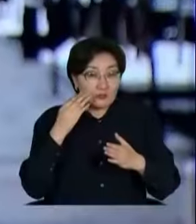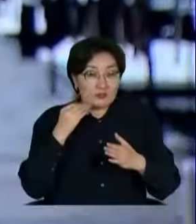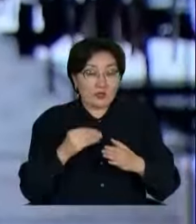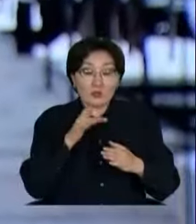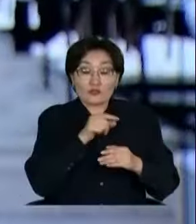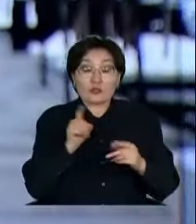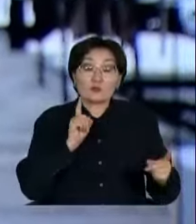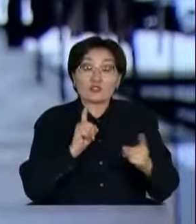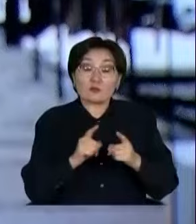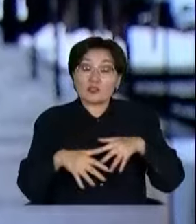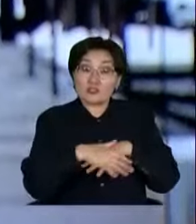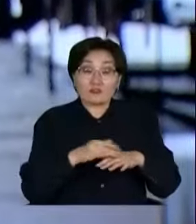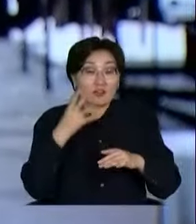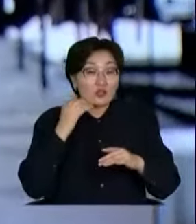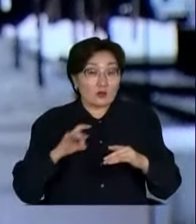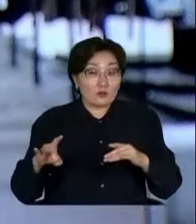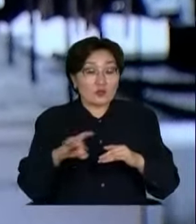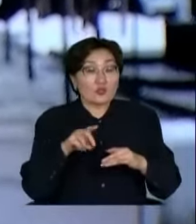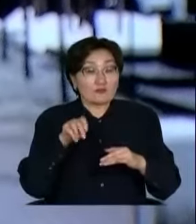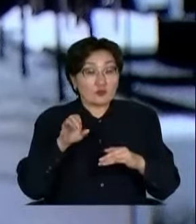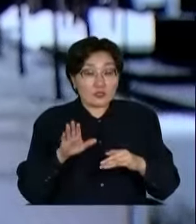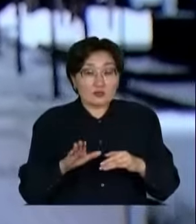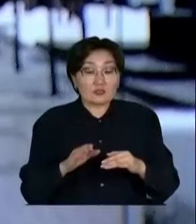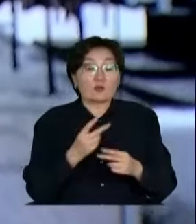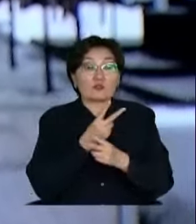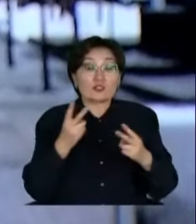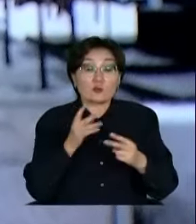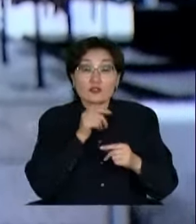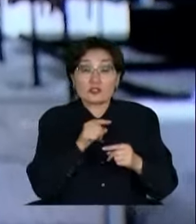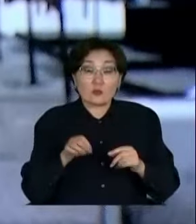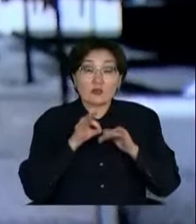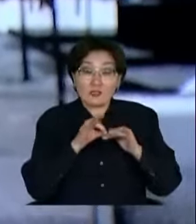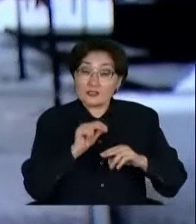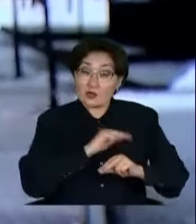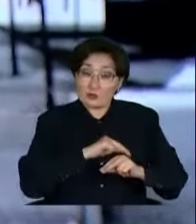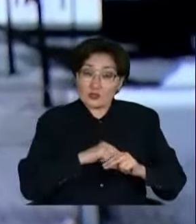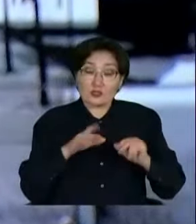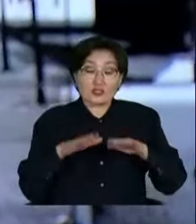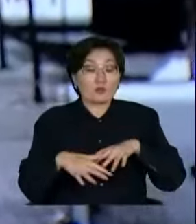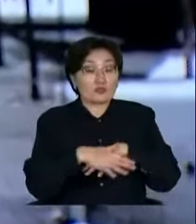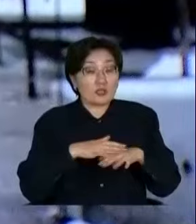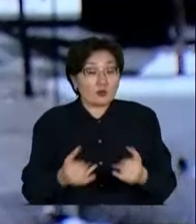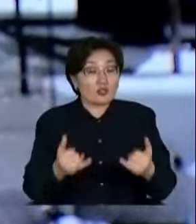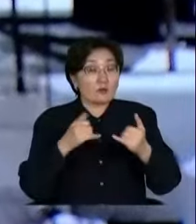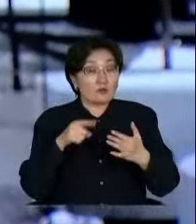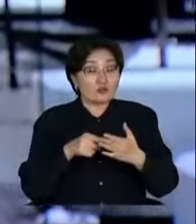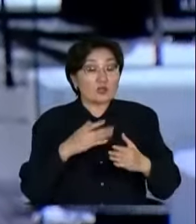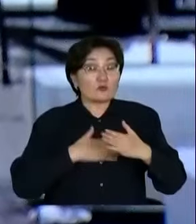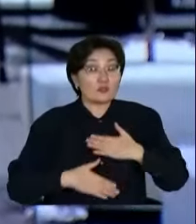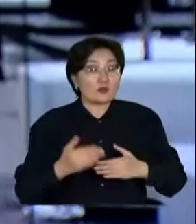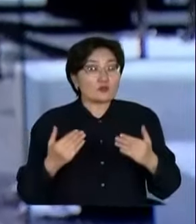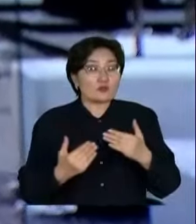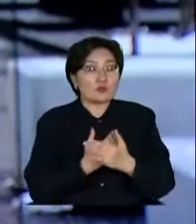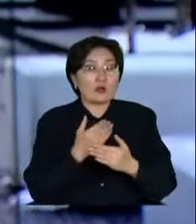Во время встречи с жителями Алмалинского района Ербулат Досаев ознакомился с ходом проводимых работ. Теперь местных жителей и гостей города радует